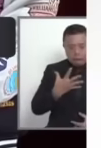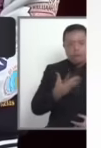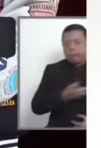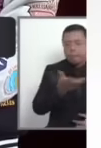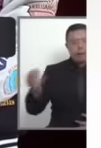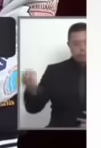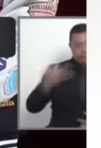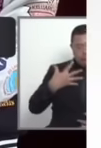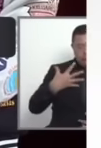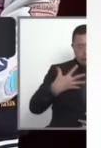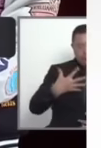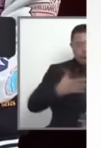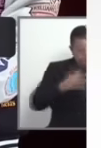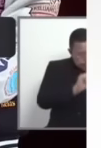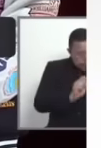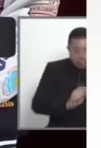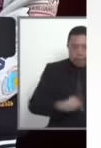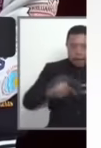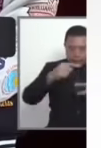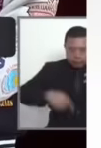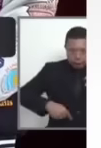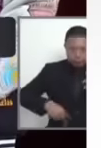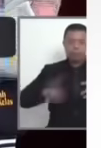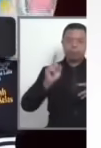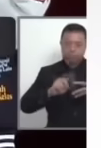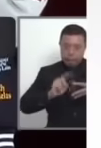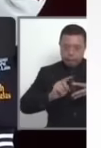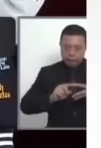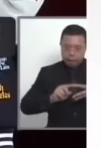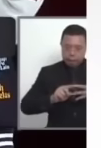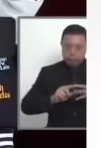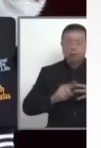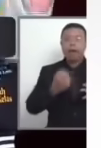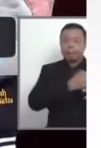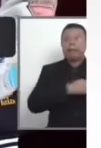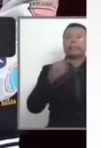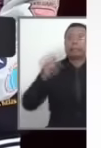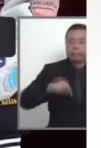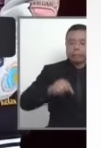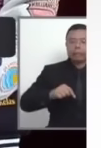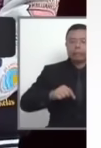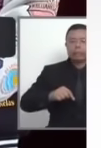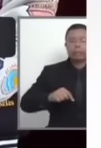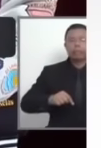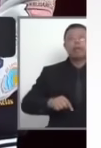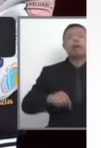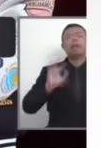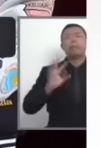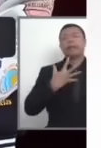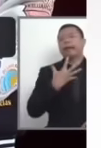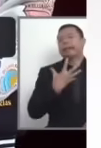dan apa yang dia lakukan selama kampanye dengan bersama dengan Pak Mahfud mengunjungi lebih dari